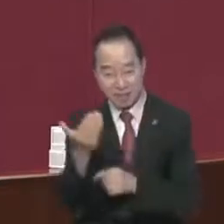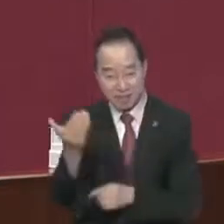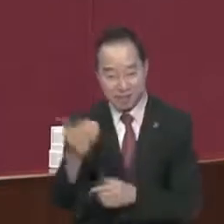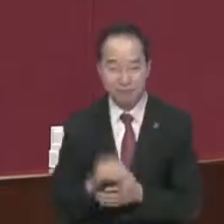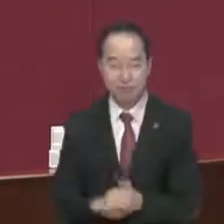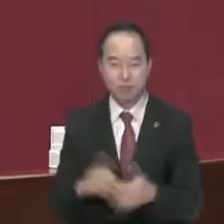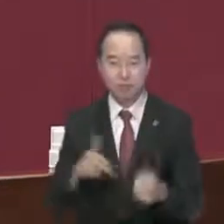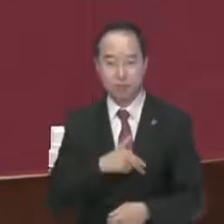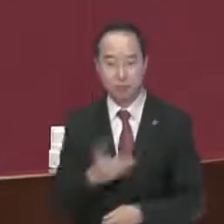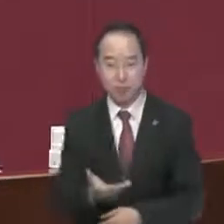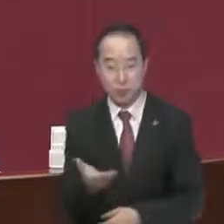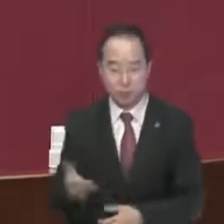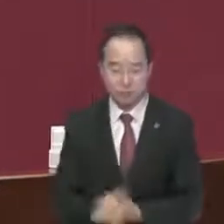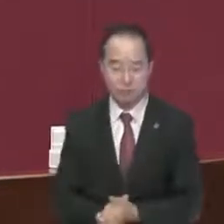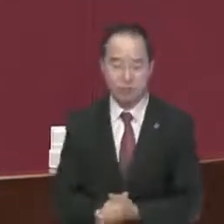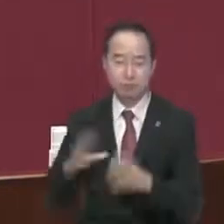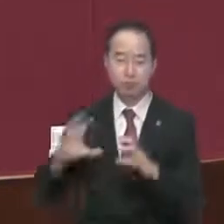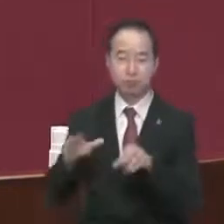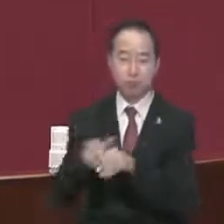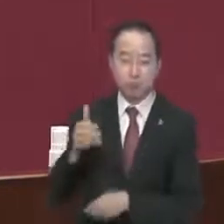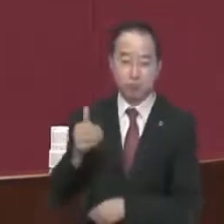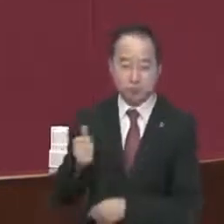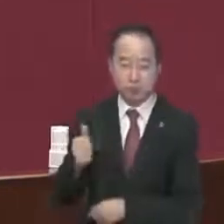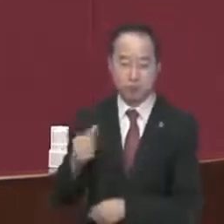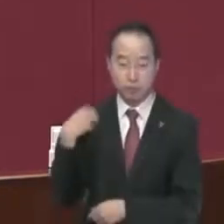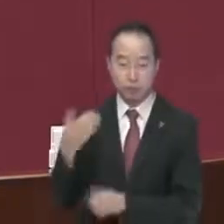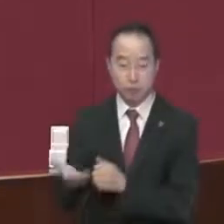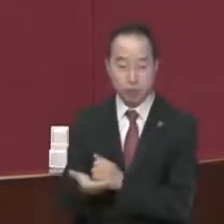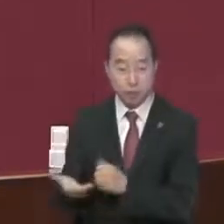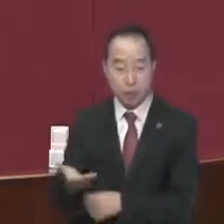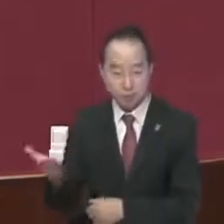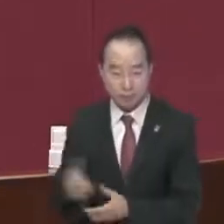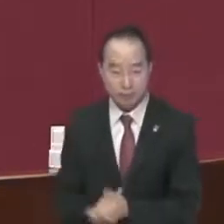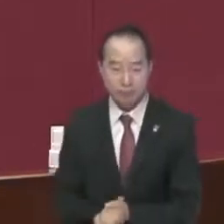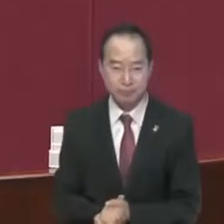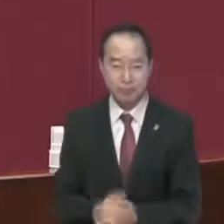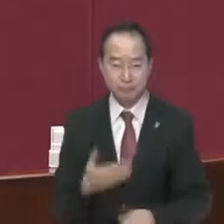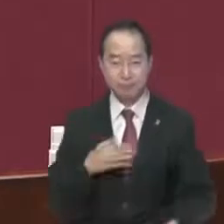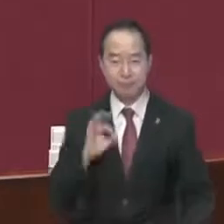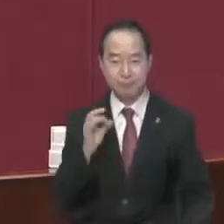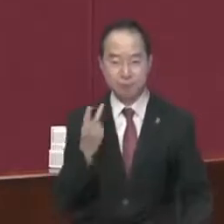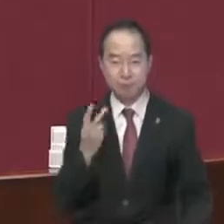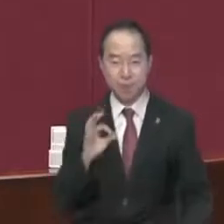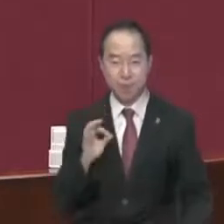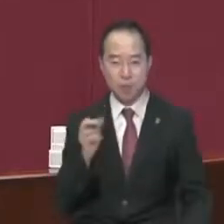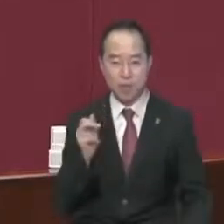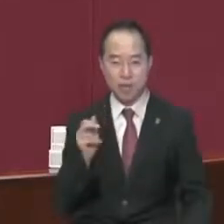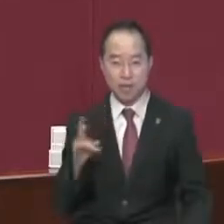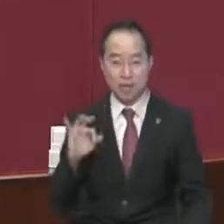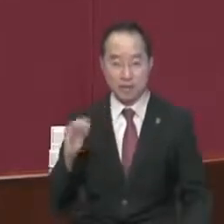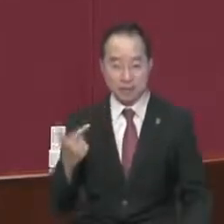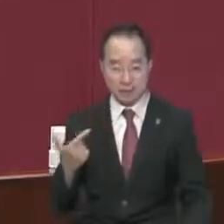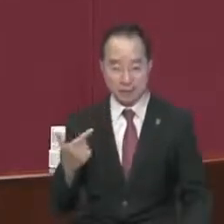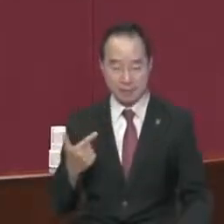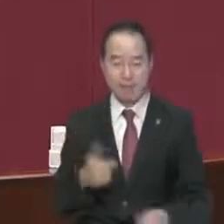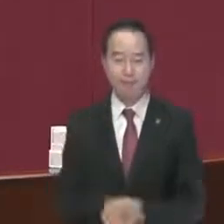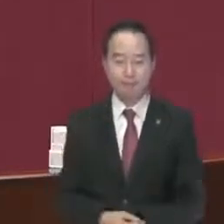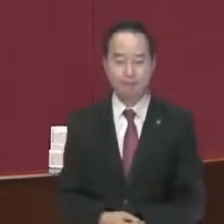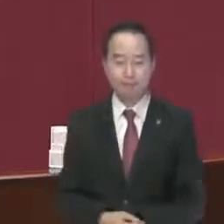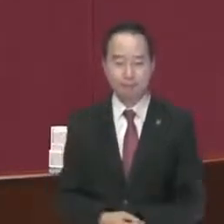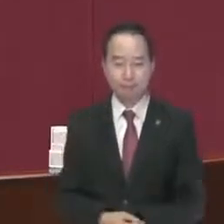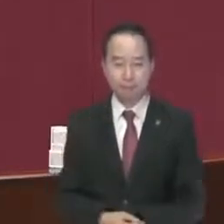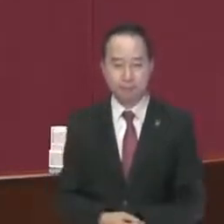정세균 국무총리님과 국무위원 여러분, 기본소득당 국회의원 용혜인입니다. 천안에 살면서 10살